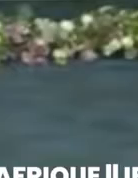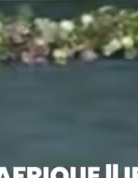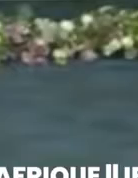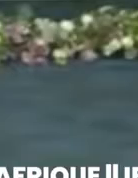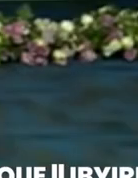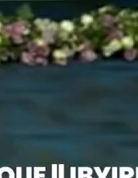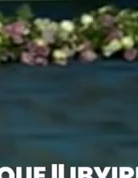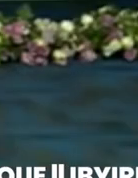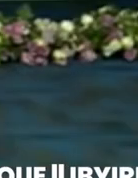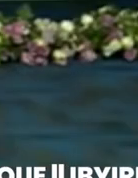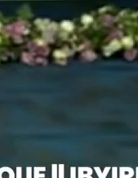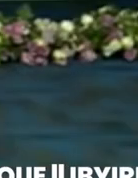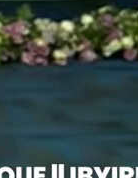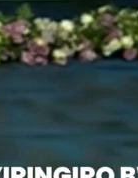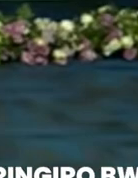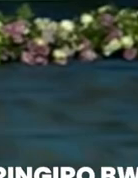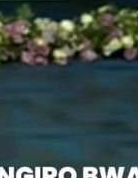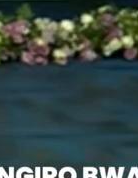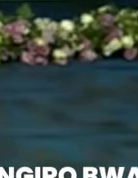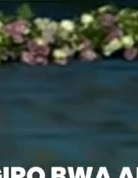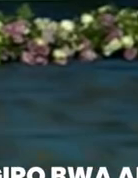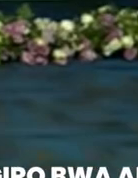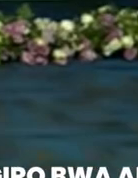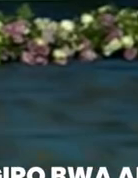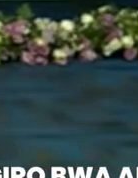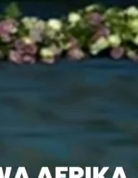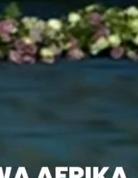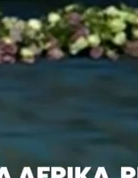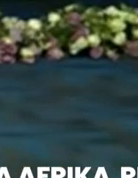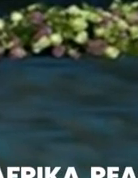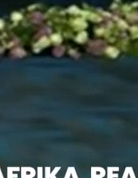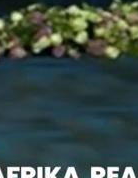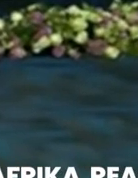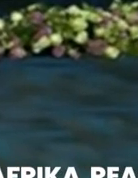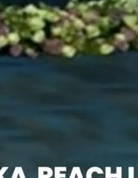another time the Lord has given us. As we know, everything